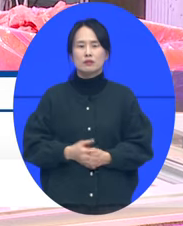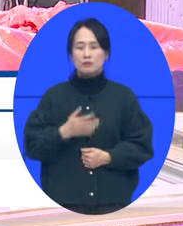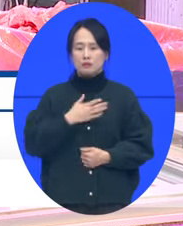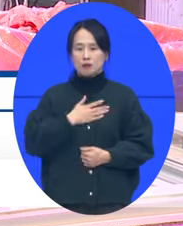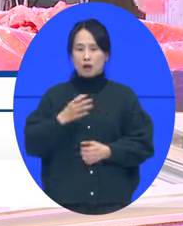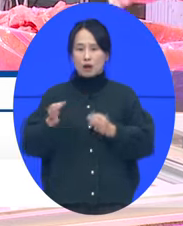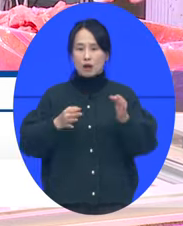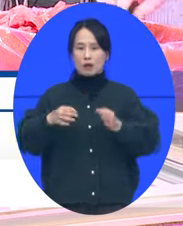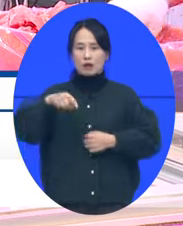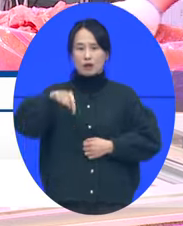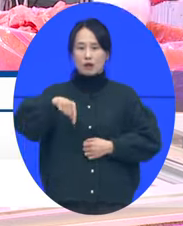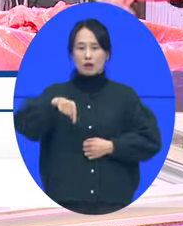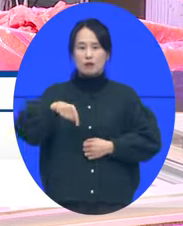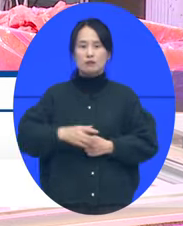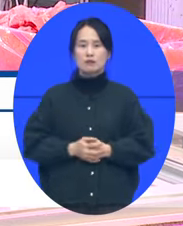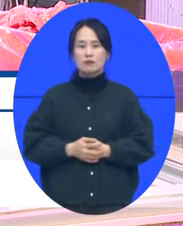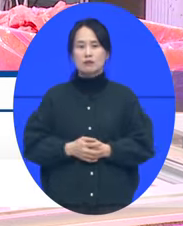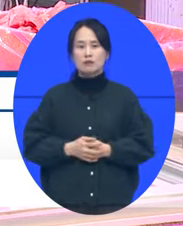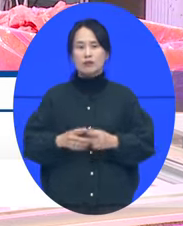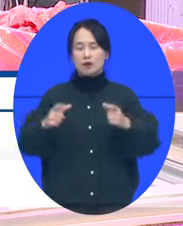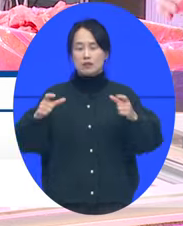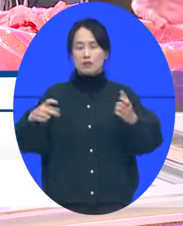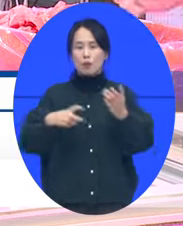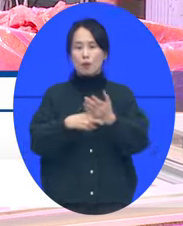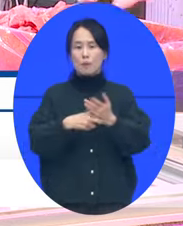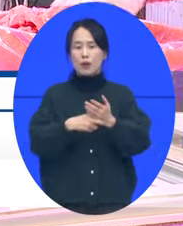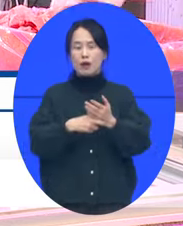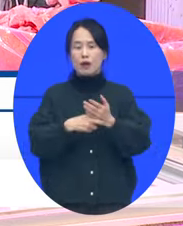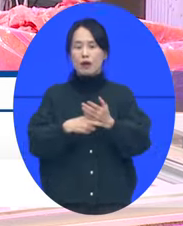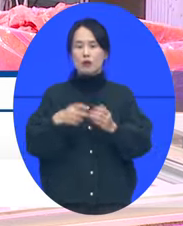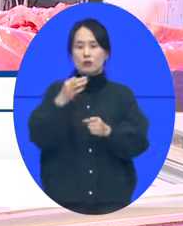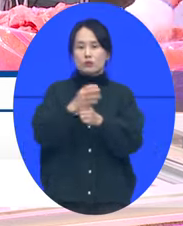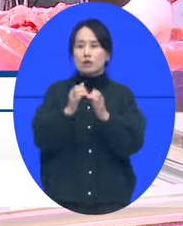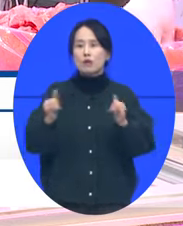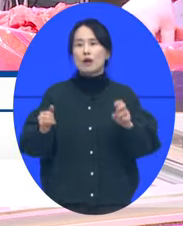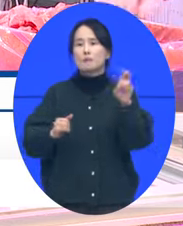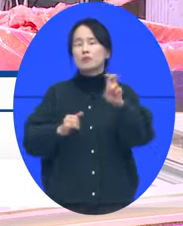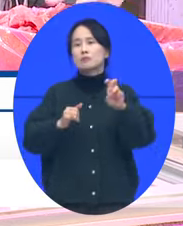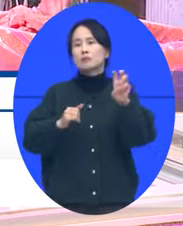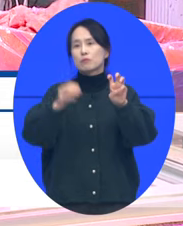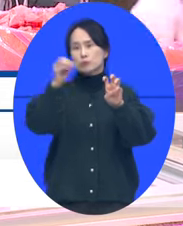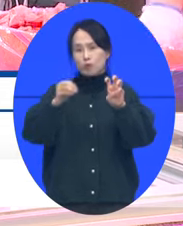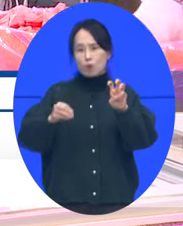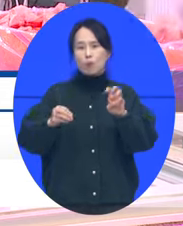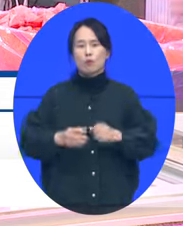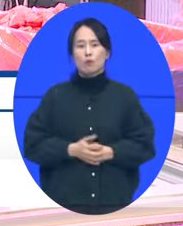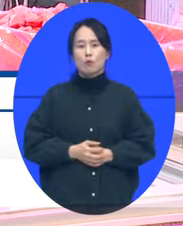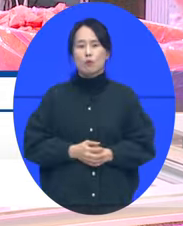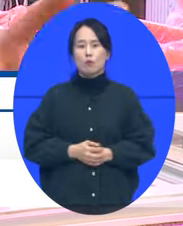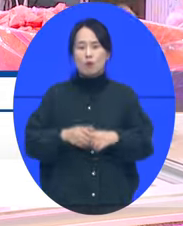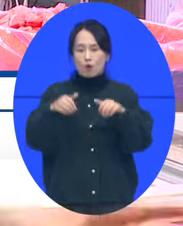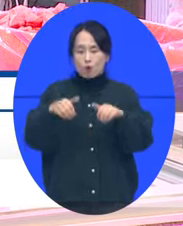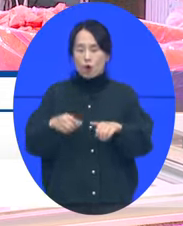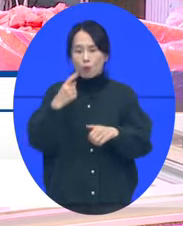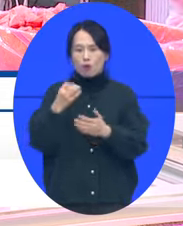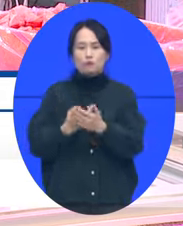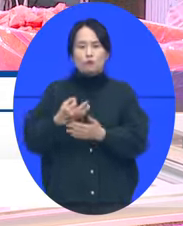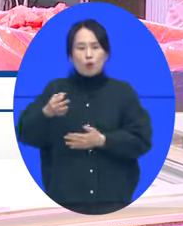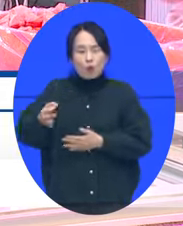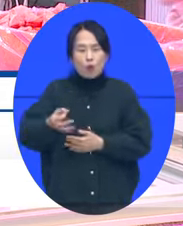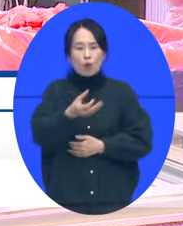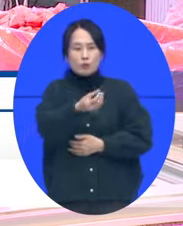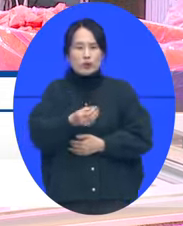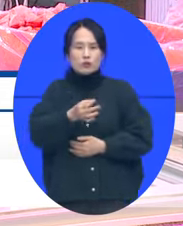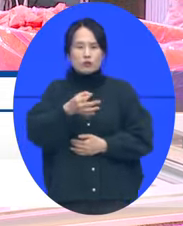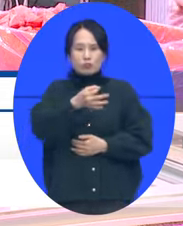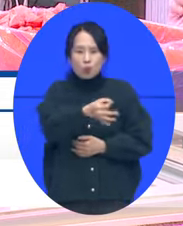점포 같은 경우도 보통 매출의 지역화폐가 20%에서 30% 정도를 차지하는데 종업원 월급 줄여야